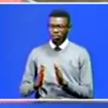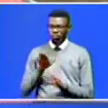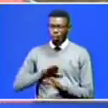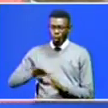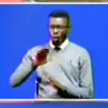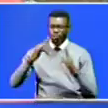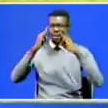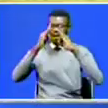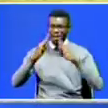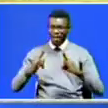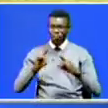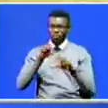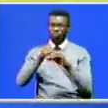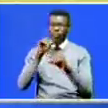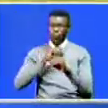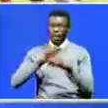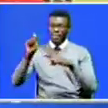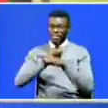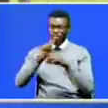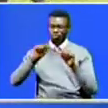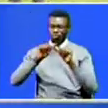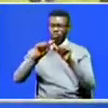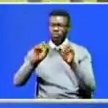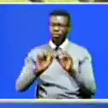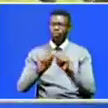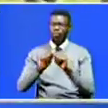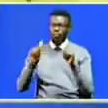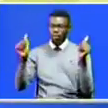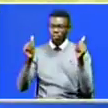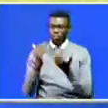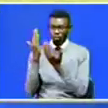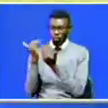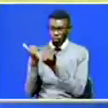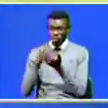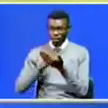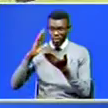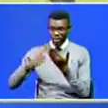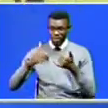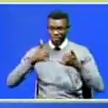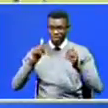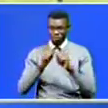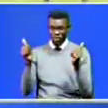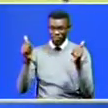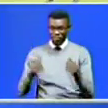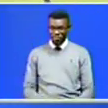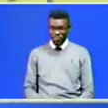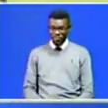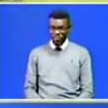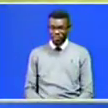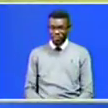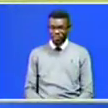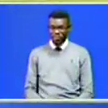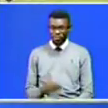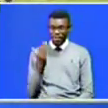camp. Mazoezi yetu yameenda mazuri na tunatarajia kucheza vizuri hapo weekend. Kwa hizo wiki ambazo